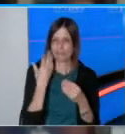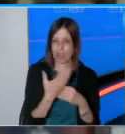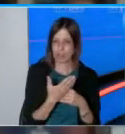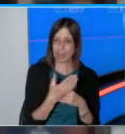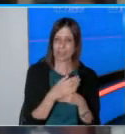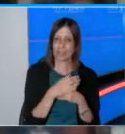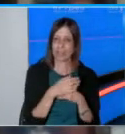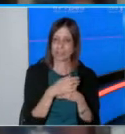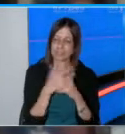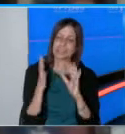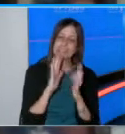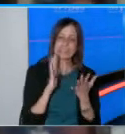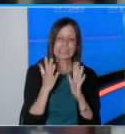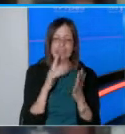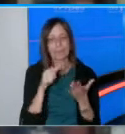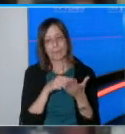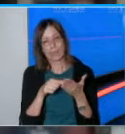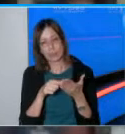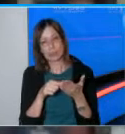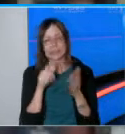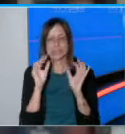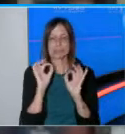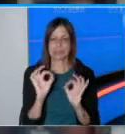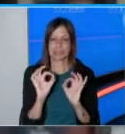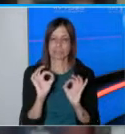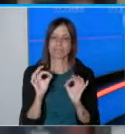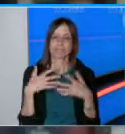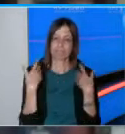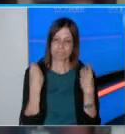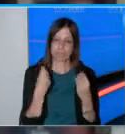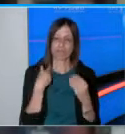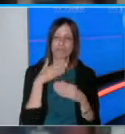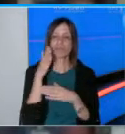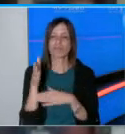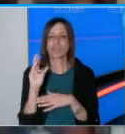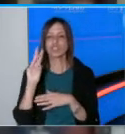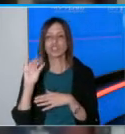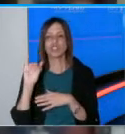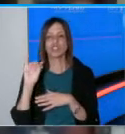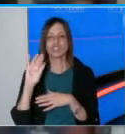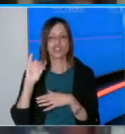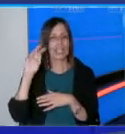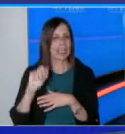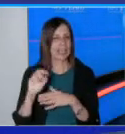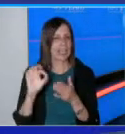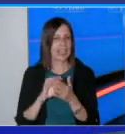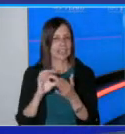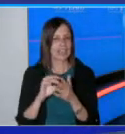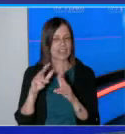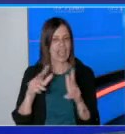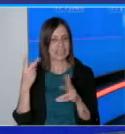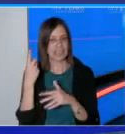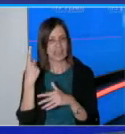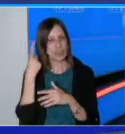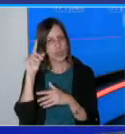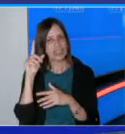טוב. סביר מינוס, אבל בסדר. אני שמח. רגע, הנה אני פונה שוב פעם לשירין פלח סייב, כתבת הארץ 21,